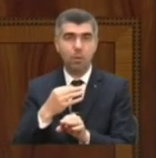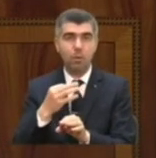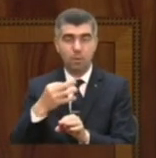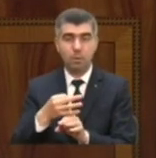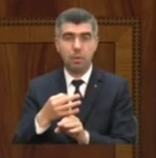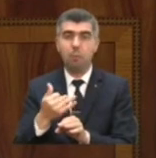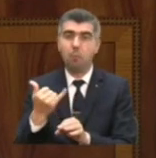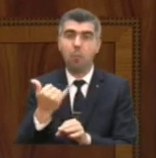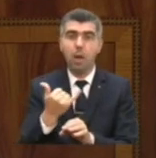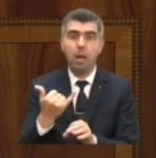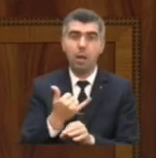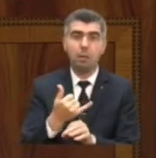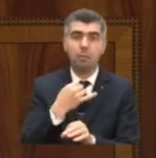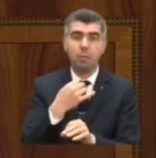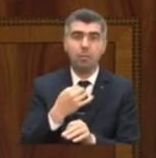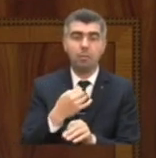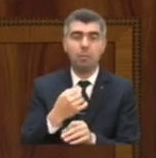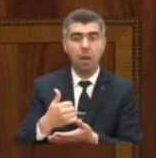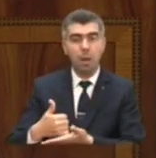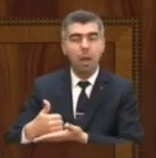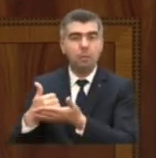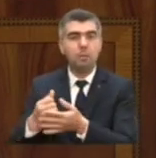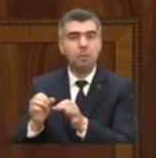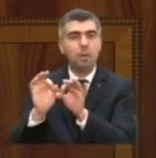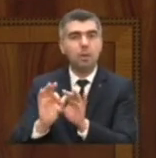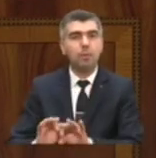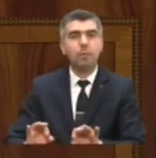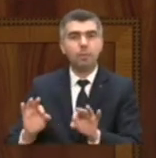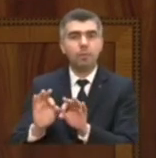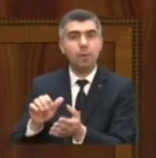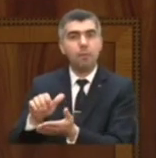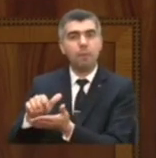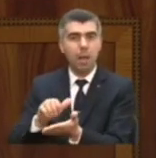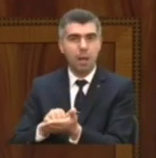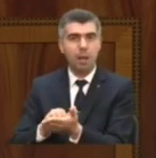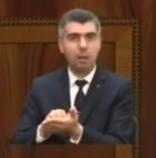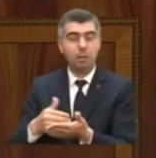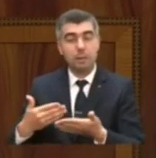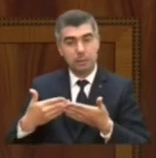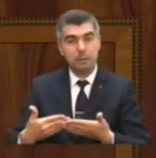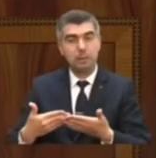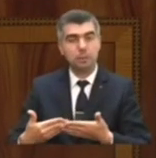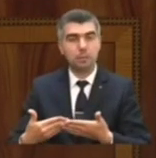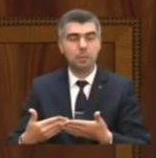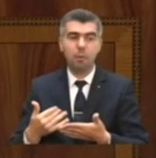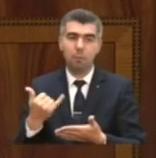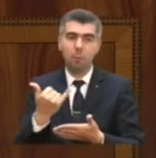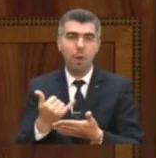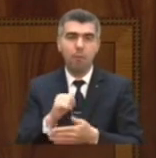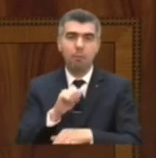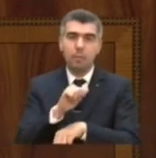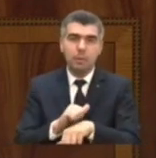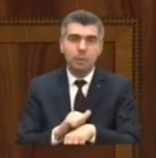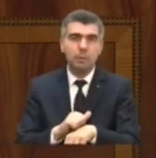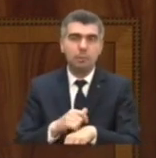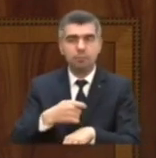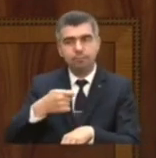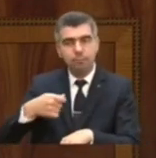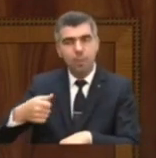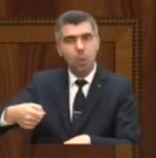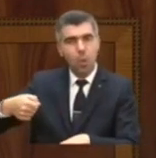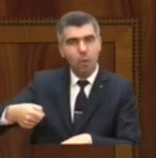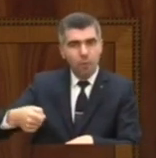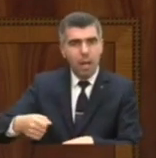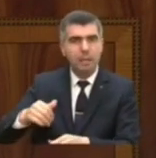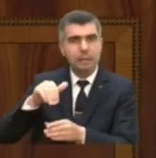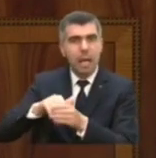الثالث لحد الان راه ما دارش حاجه كثيره بالنسبه للفلاحين. ولهذا هذه هي الحمايه الاجتماعيه المؤسساتيه، ماشي توزيع القفاف الانتخابيه اللي